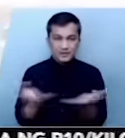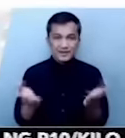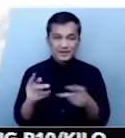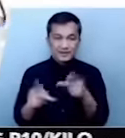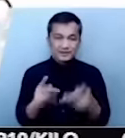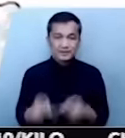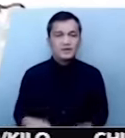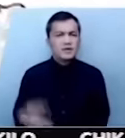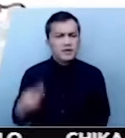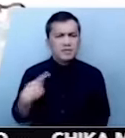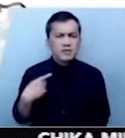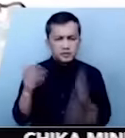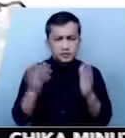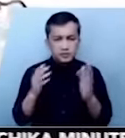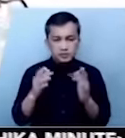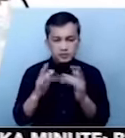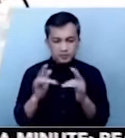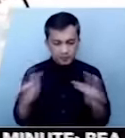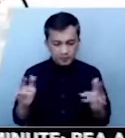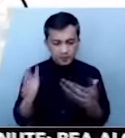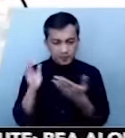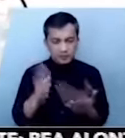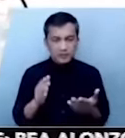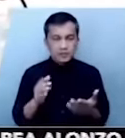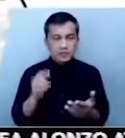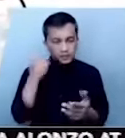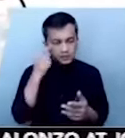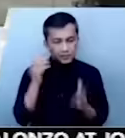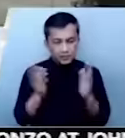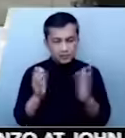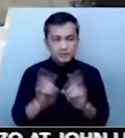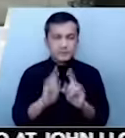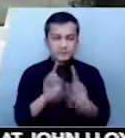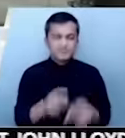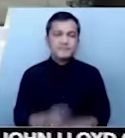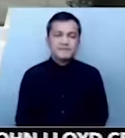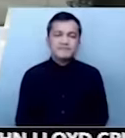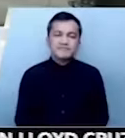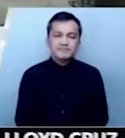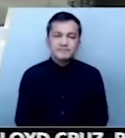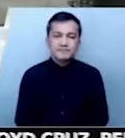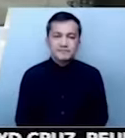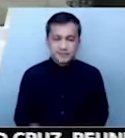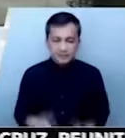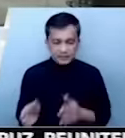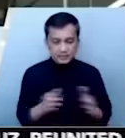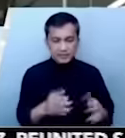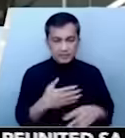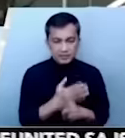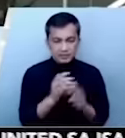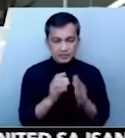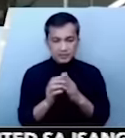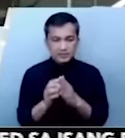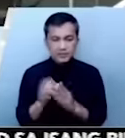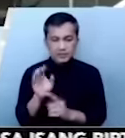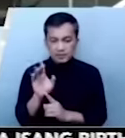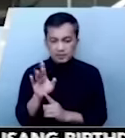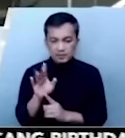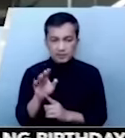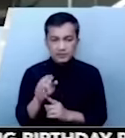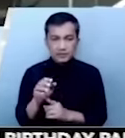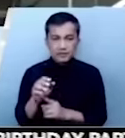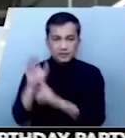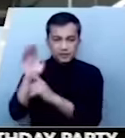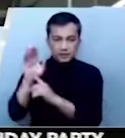ng serbisyo fair na may hatid na government services sa mga dadalo. Samantala, sa Davao City naman, may candlelight prayer rally ng mga taga-suporta ni